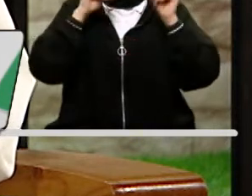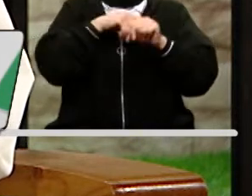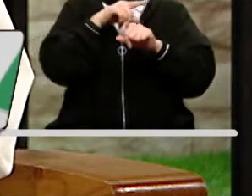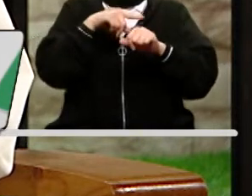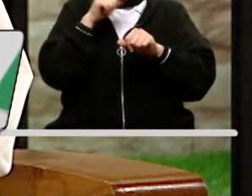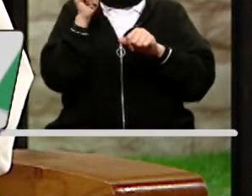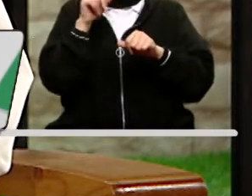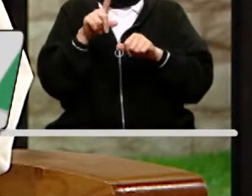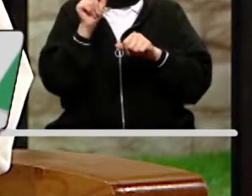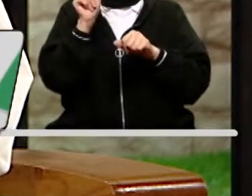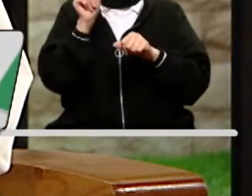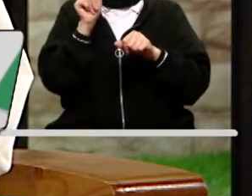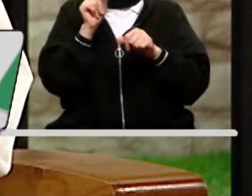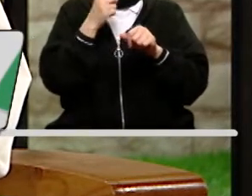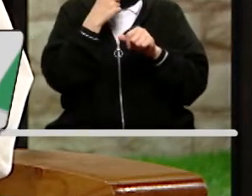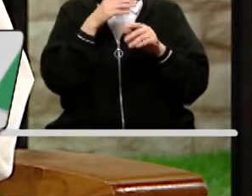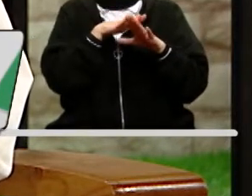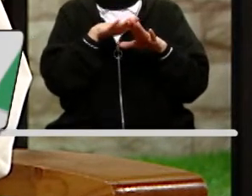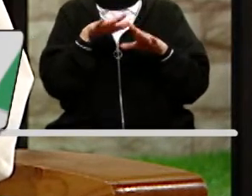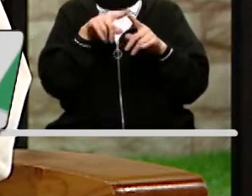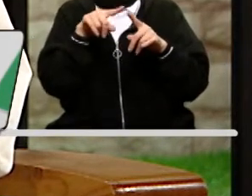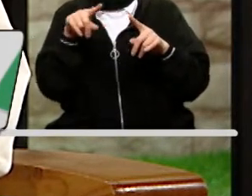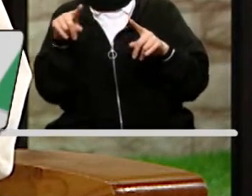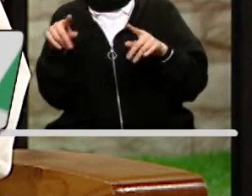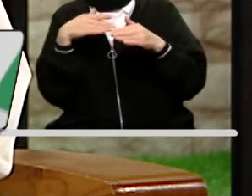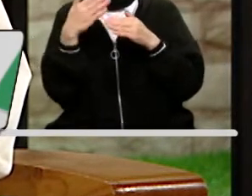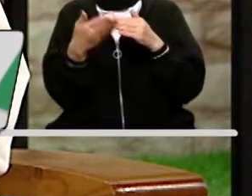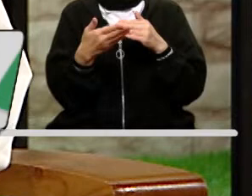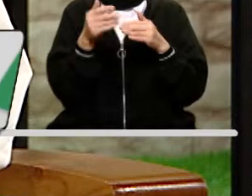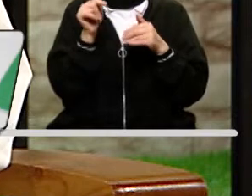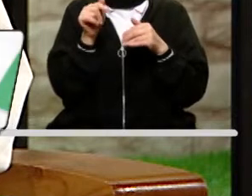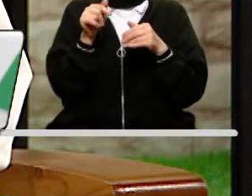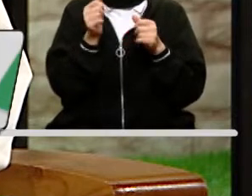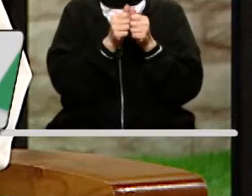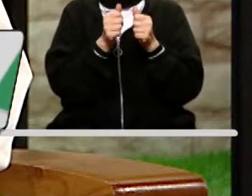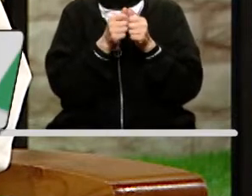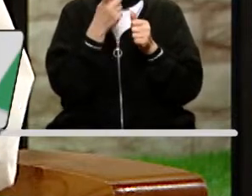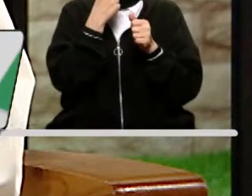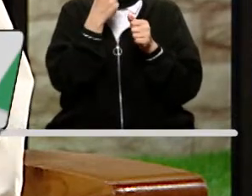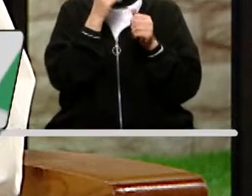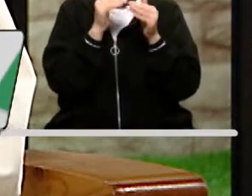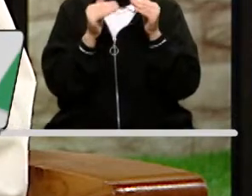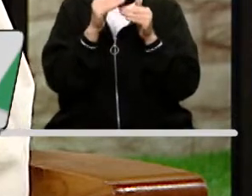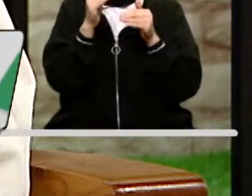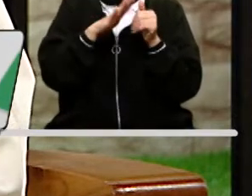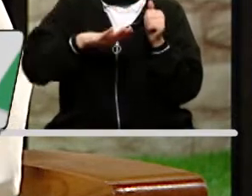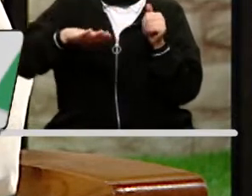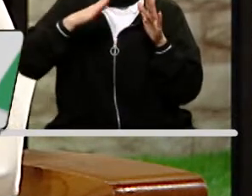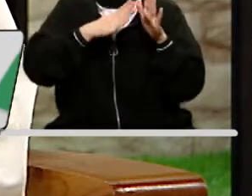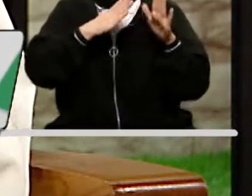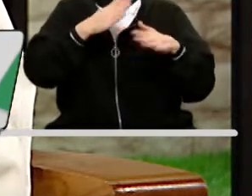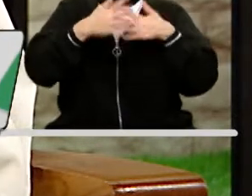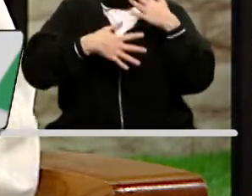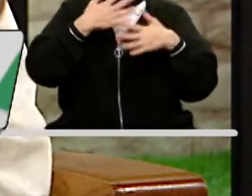yaklaşık 1-1,5 yaşından itibaren bu zamanla birlikte dil gelişimi de gelişiyor. Ve çocuk sürekli karıştırıyor, koşuyor,